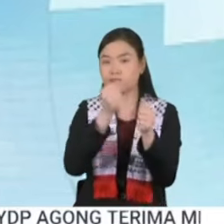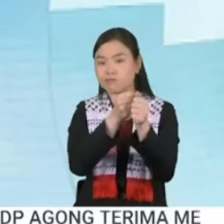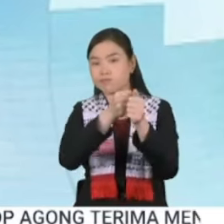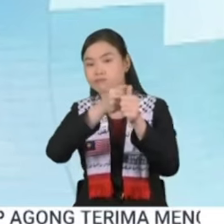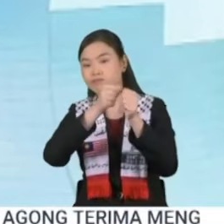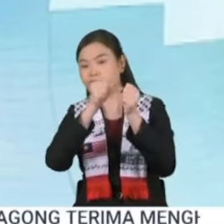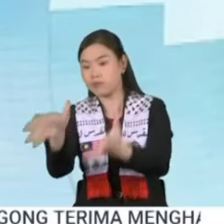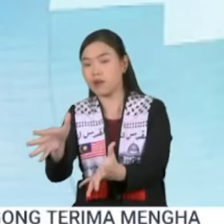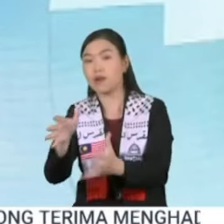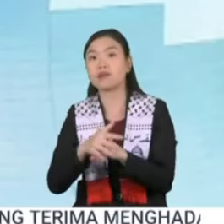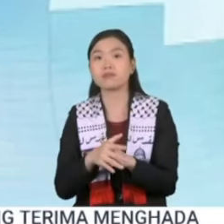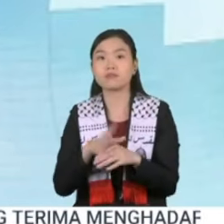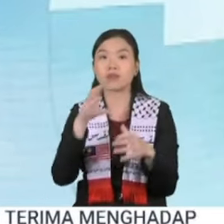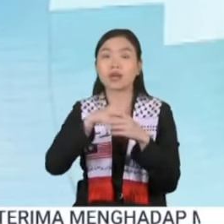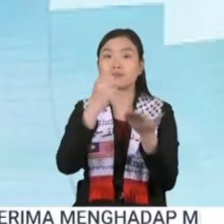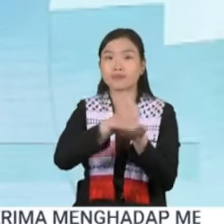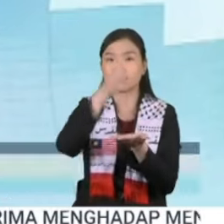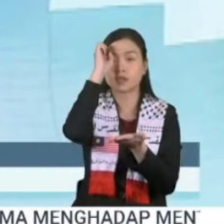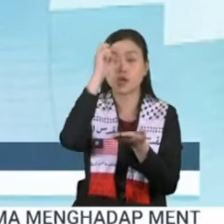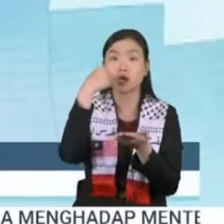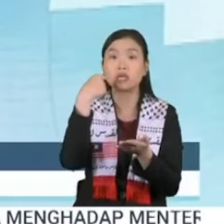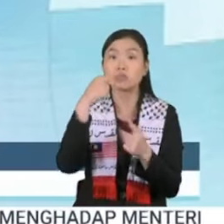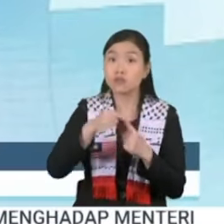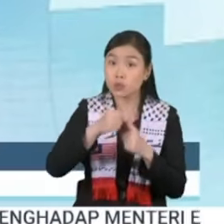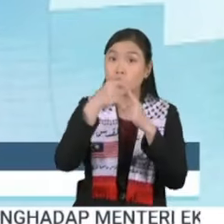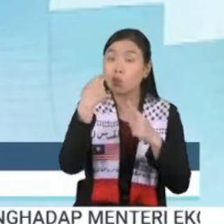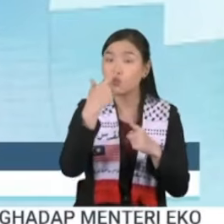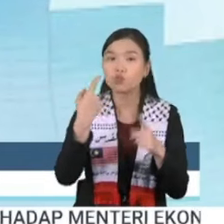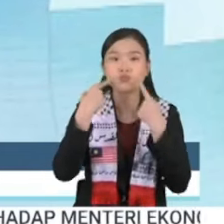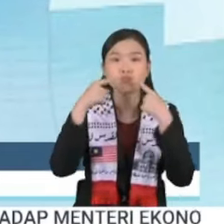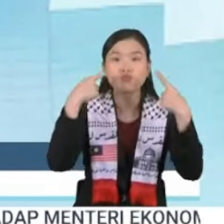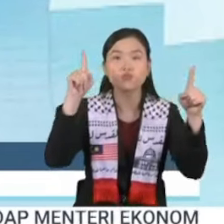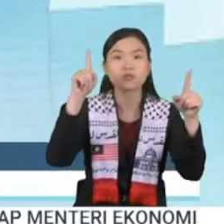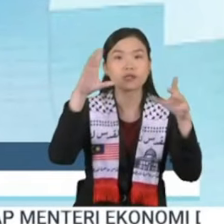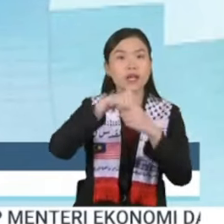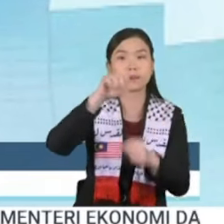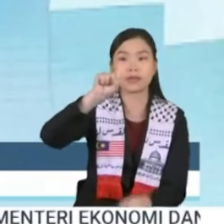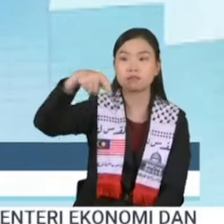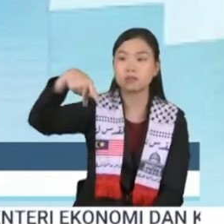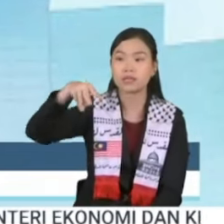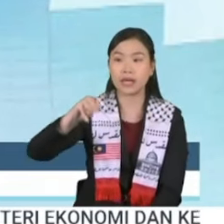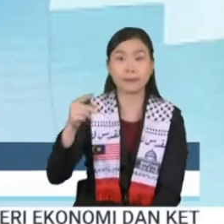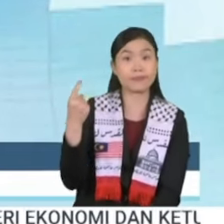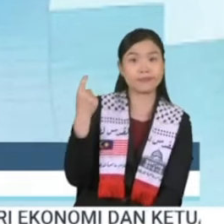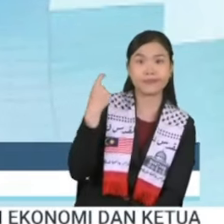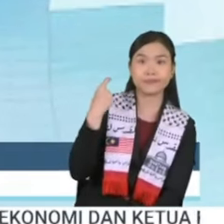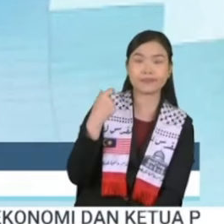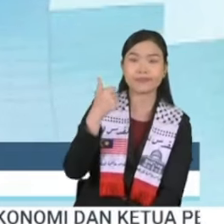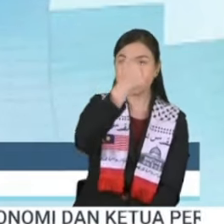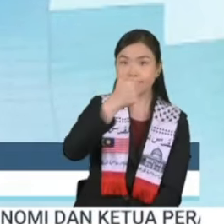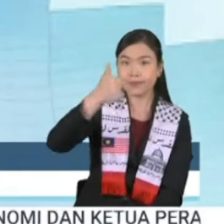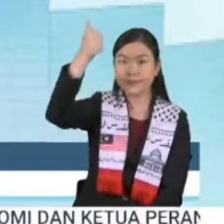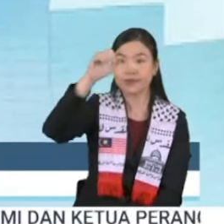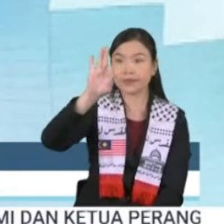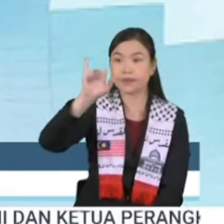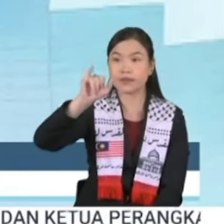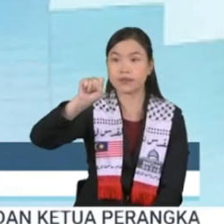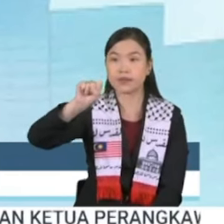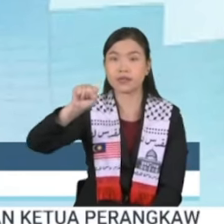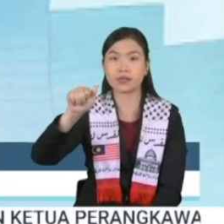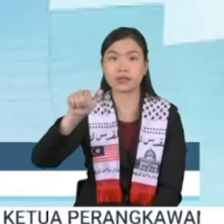bidang pendidikan, terutamanya yang memperoleh keputusan cemerlang dalam SPM baru-baru ini. Pengarahnya Faisal Long